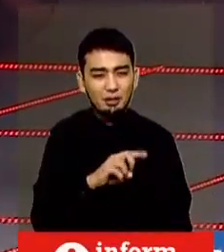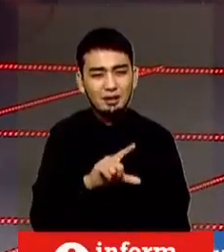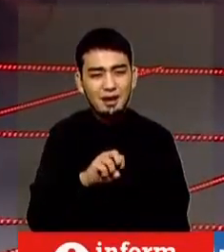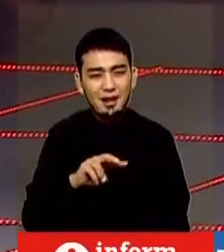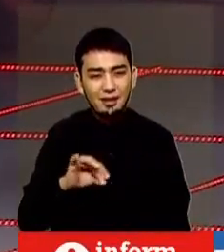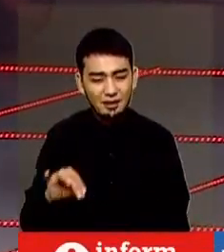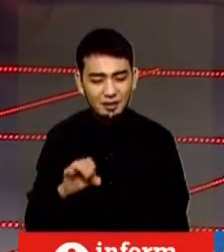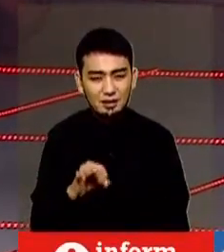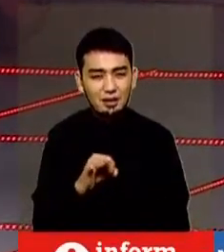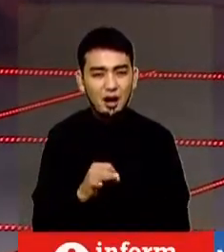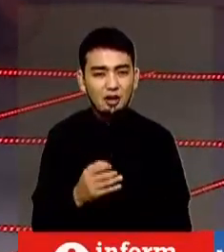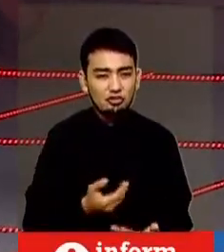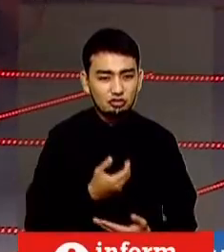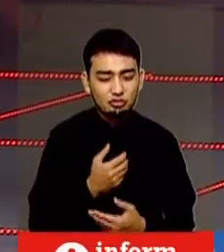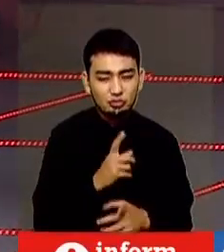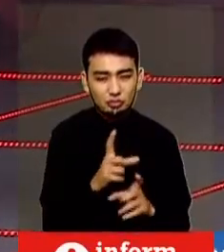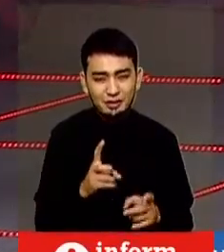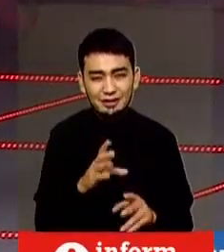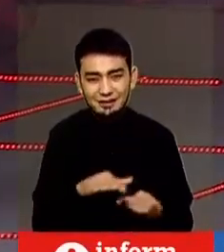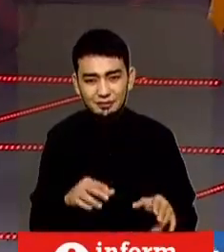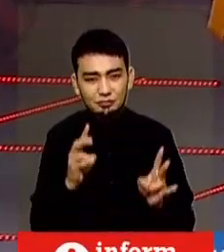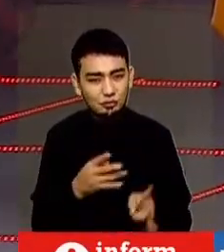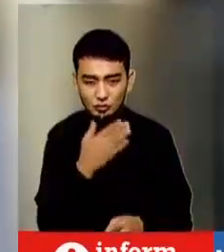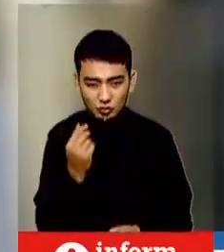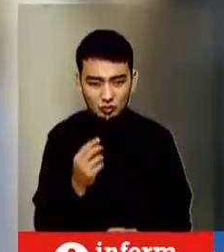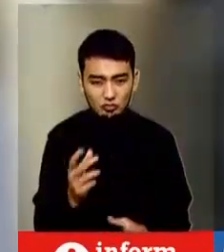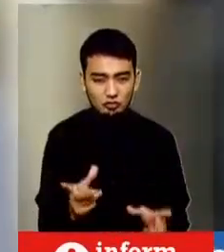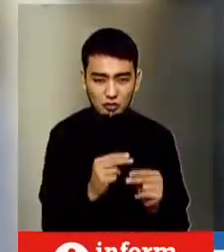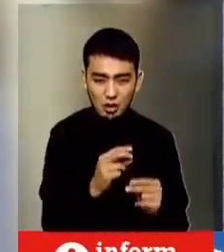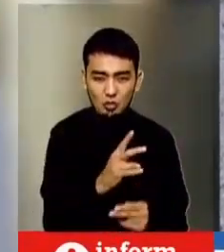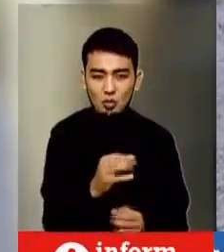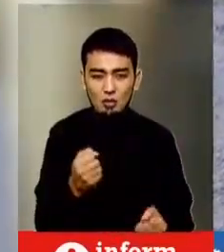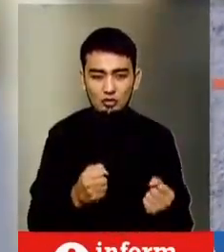взрослых не пострадал. Но машина сгорела дотла.